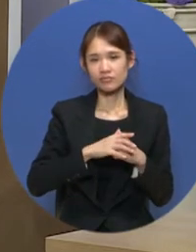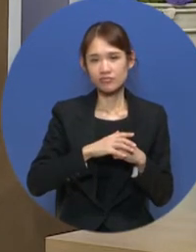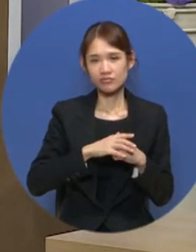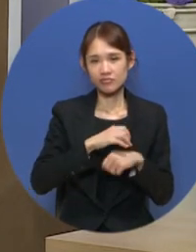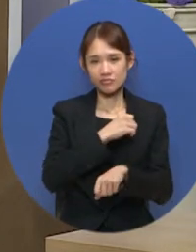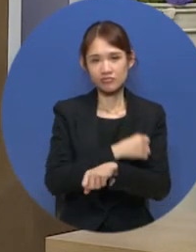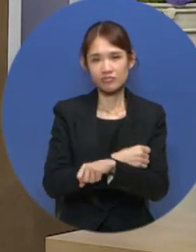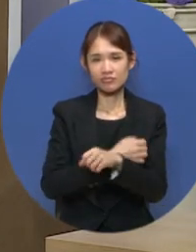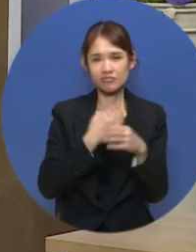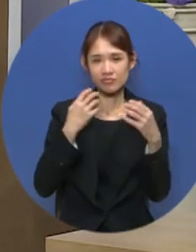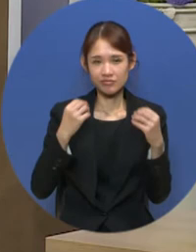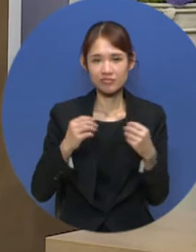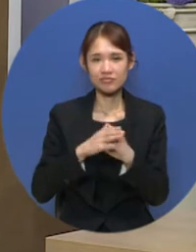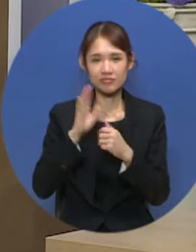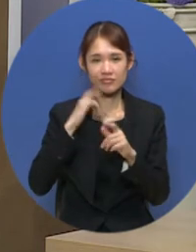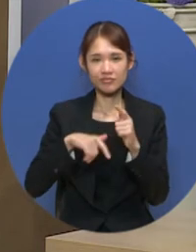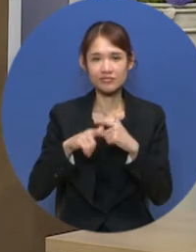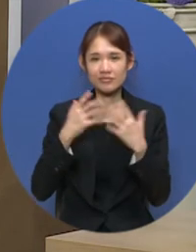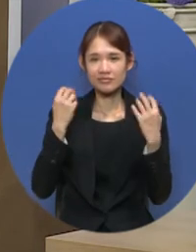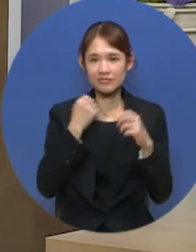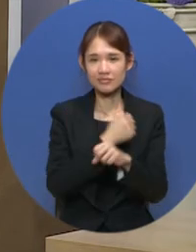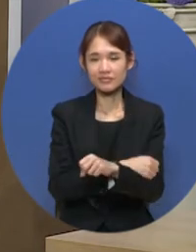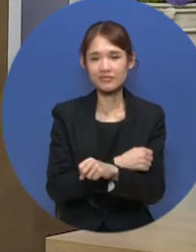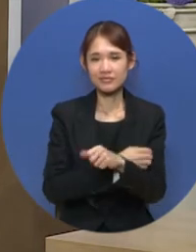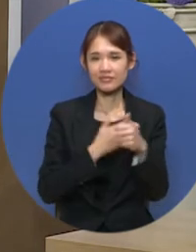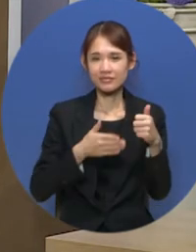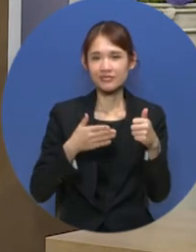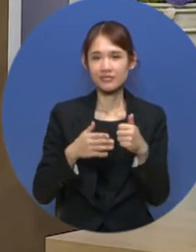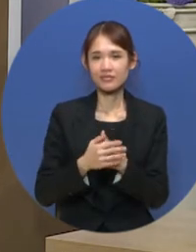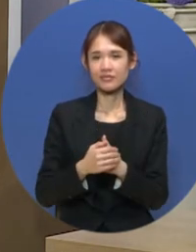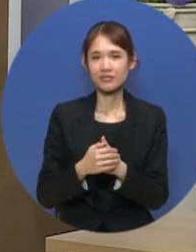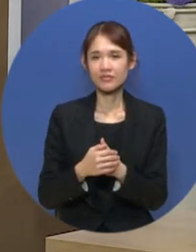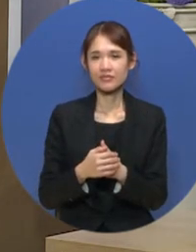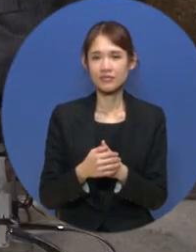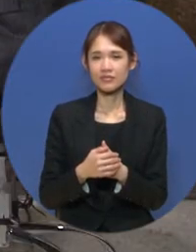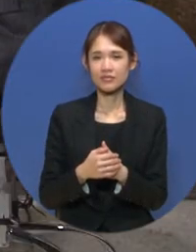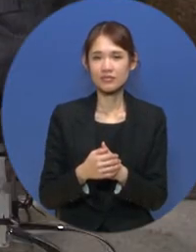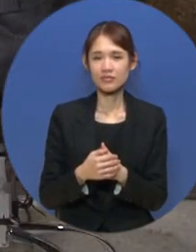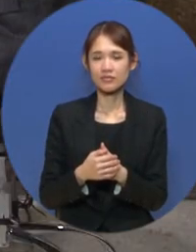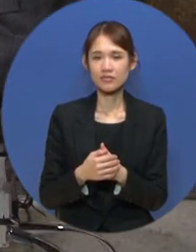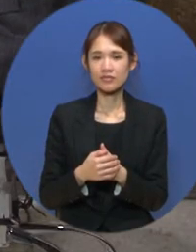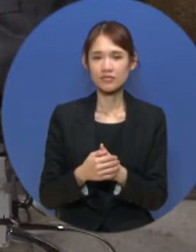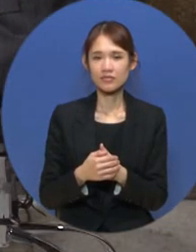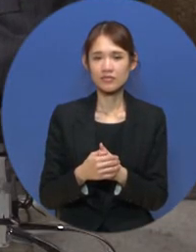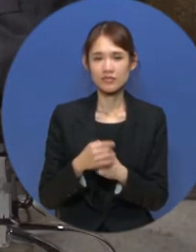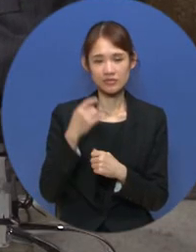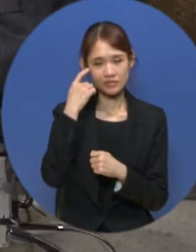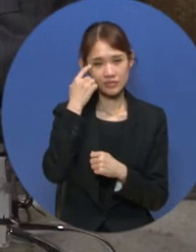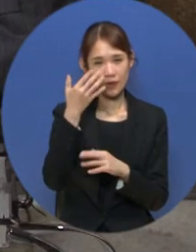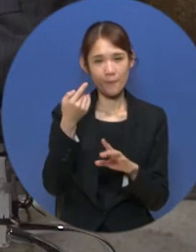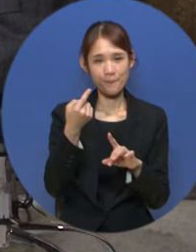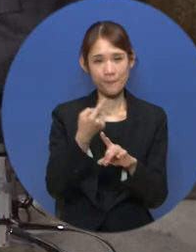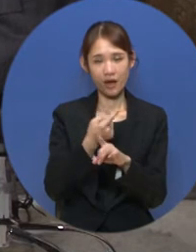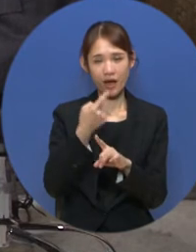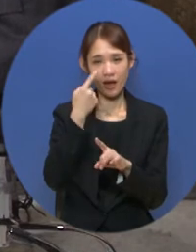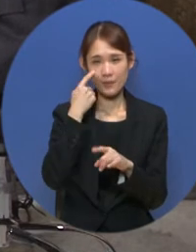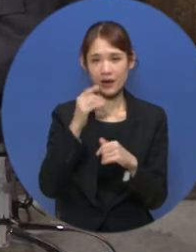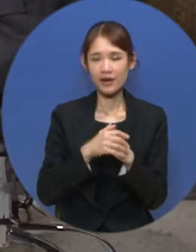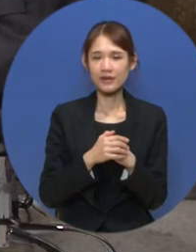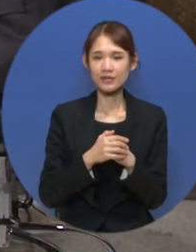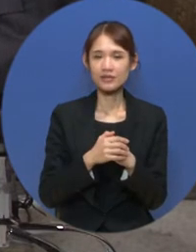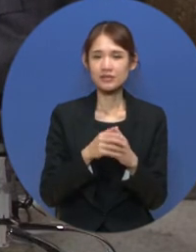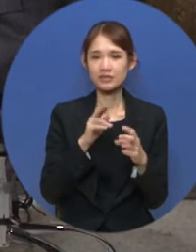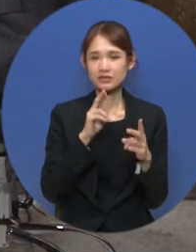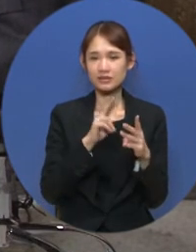정말 수고가 많으십니다. 앞으로도 많은 수고해주시기 바랍니다, 팀장님. 네. 그럼 이제 질문을 좀 바꿔보도록 하겠습니다.